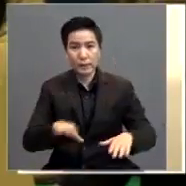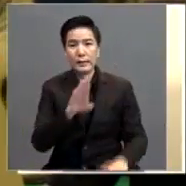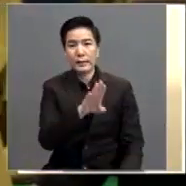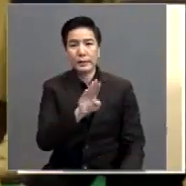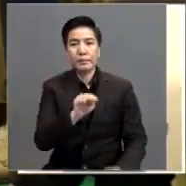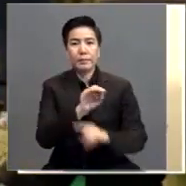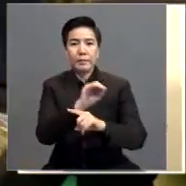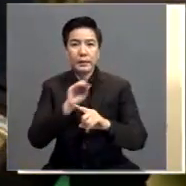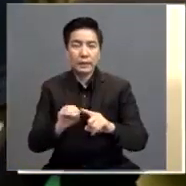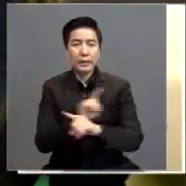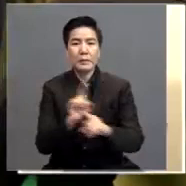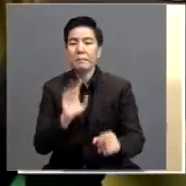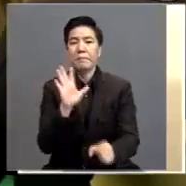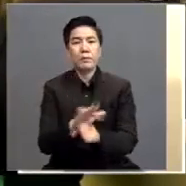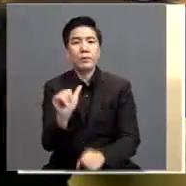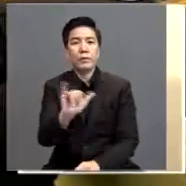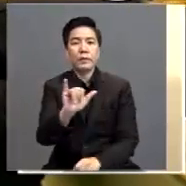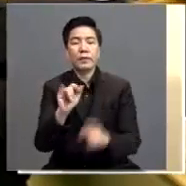มีนาคมที่ผ่านมาโดยจังหวัดกับที่มียอดของผู้ป่วยสูงได้แก่ภูเก็ตกระบี่ยะลาปัตตานีชลบุรีสระแก้วและอุบลราชธานีครับตอนนี้พลเอกพรพิพัฒน์เบญญศรีผู้จัดการทานสูงสุดในฐานะหัวหน้าศูนย์ปฏิบัติการแก้ไขสถานการณ์ฉุกเฉินด้านความมั่นคงครับได้นำเสนอข้อมูลในที่ประชุมเกี่ยวกับการเดินทางของประชาชนเมื่อวันเสาร์ที่ผ่านมาหลังจากมีการประกาศสถานการณ์ฉุกเฉินครับลดลงร้อยละ40